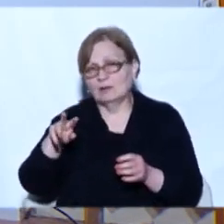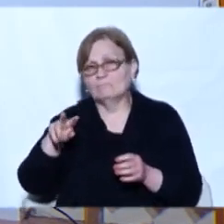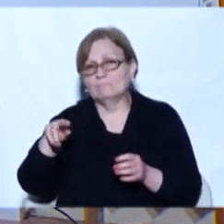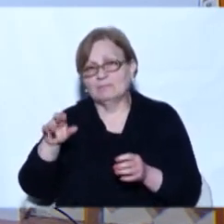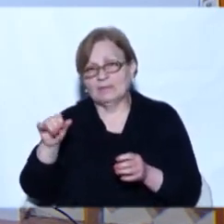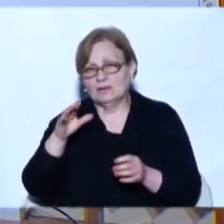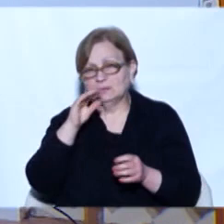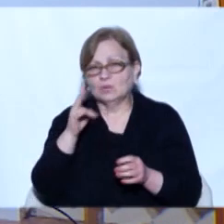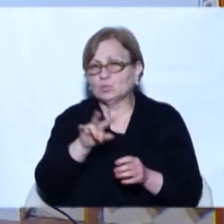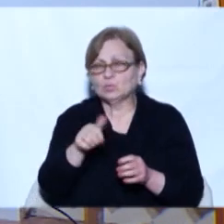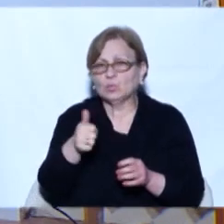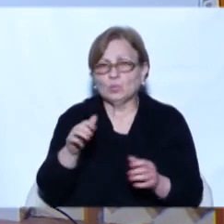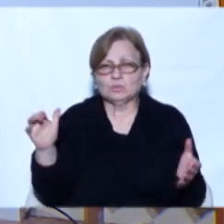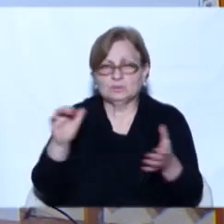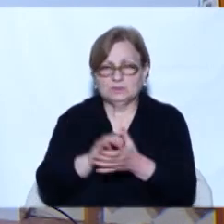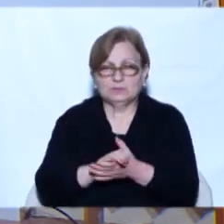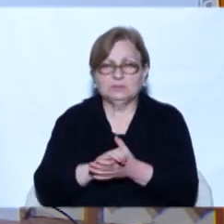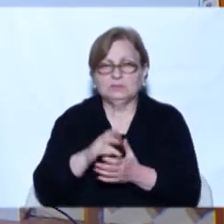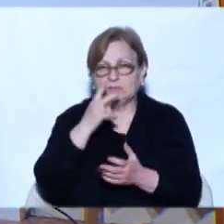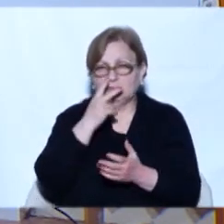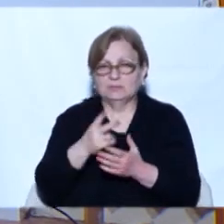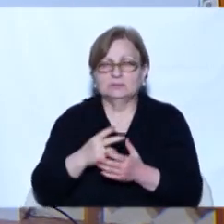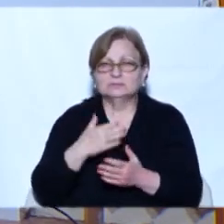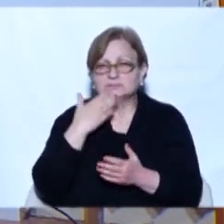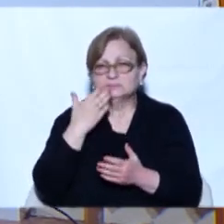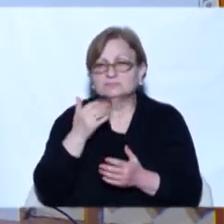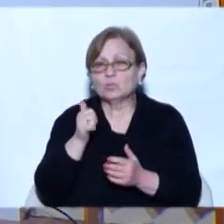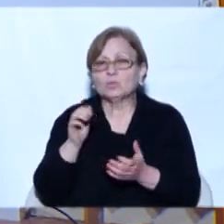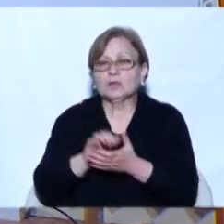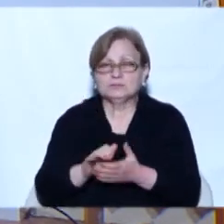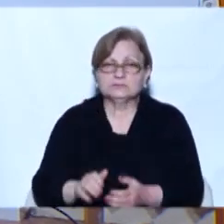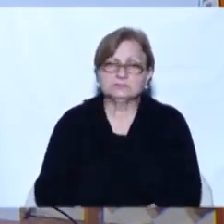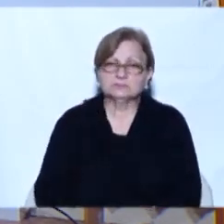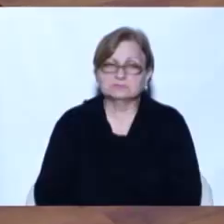მეგობრობას. როგორ გაიცნობენ ისინი? აი ეს ეპიზოდი გადავწყვიტე, რომ წაგიკითხო.